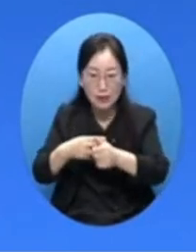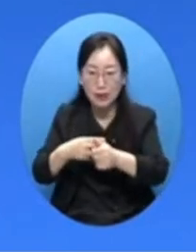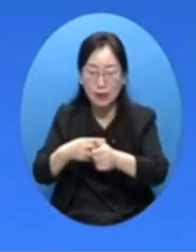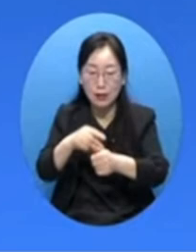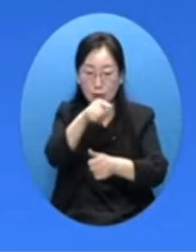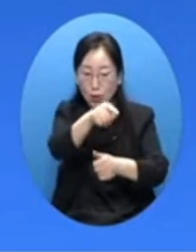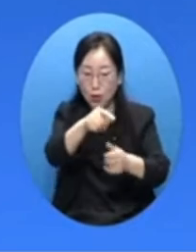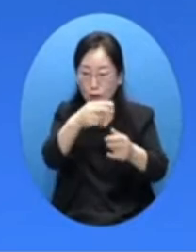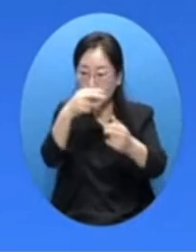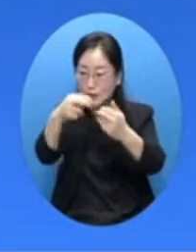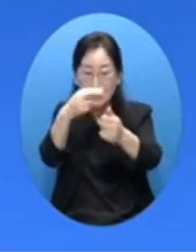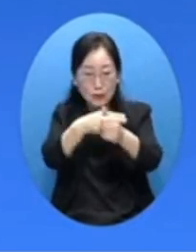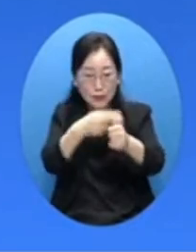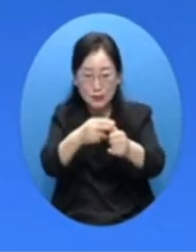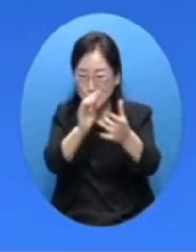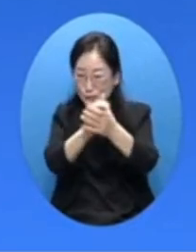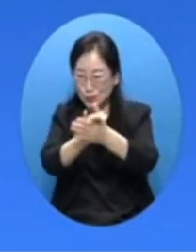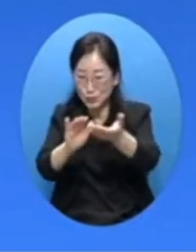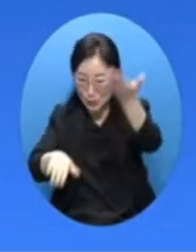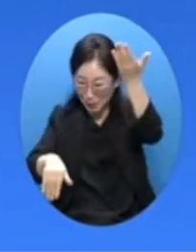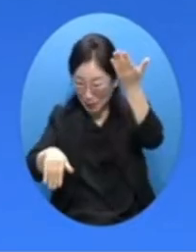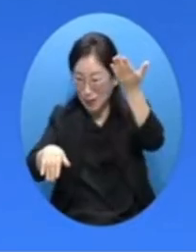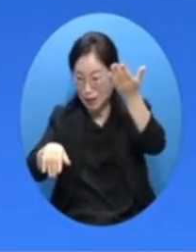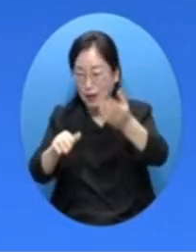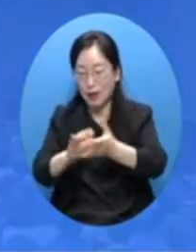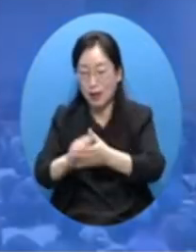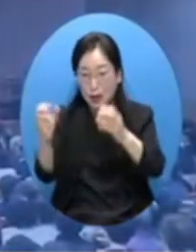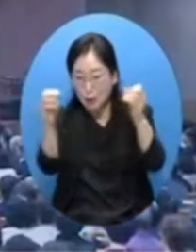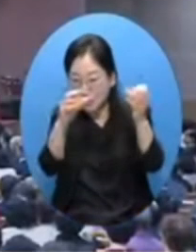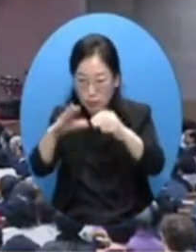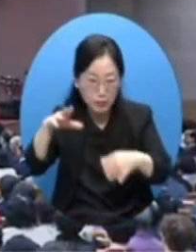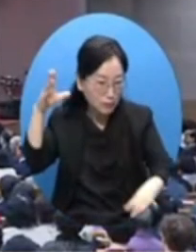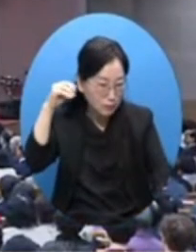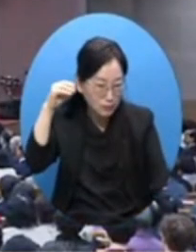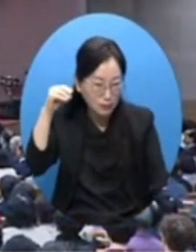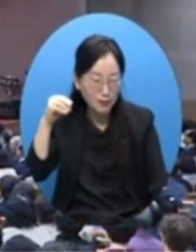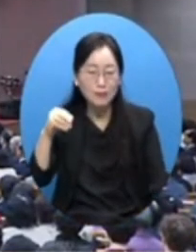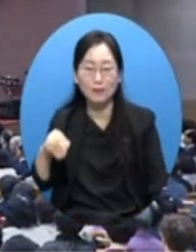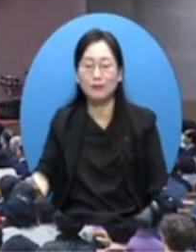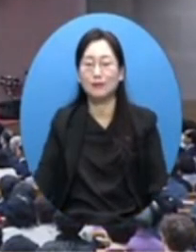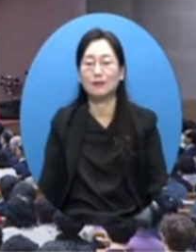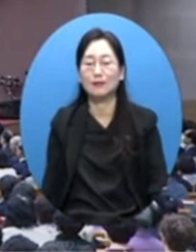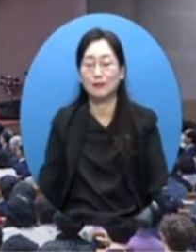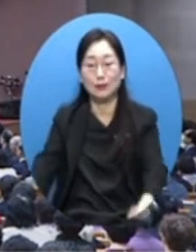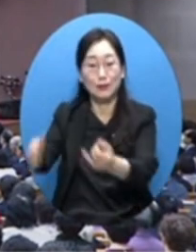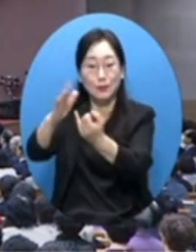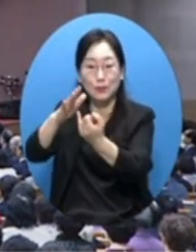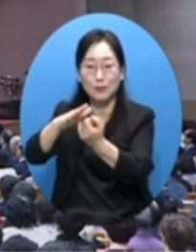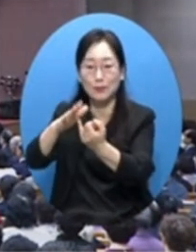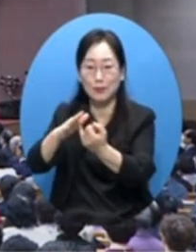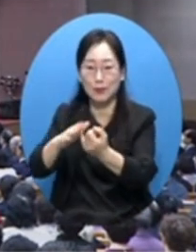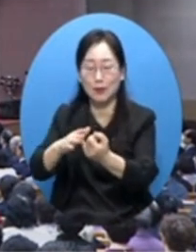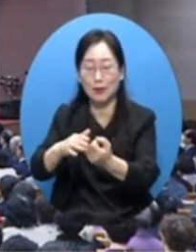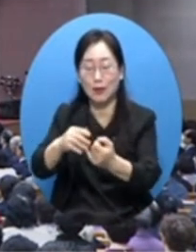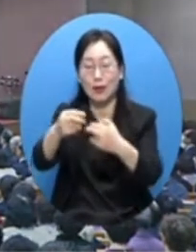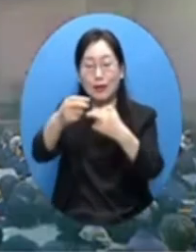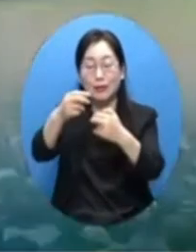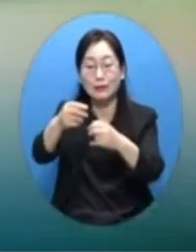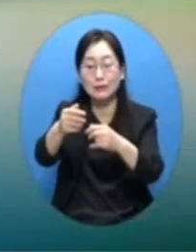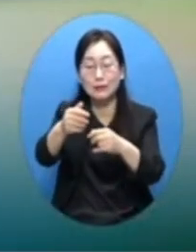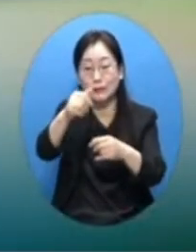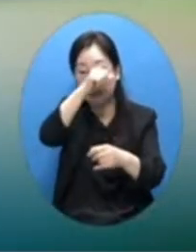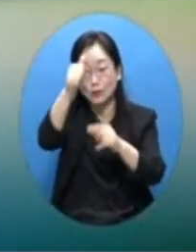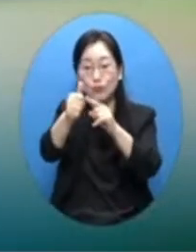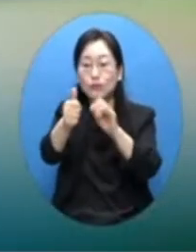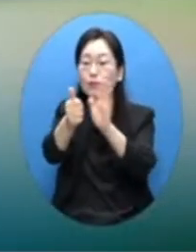의사 친구하고 이야기를 나누게 된 걸 듣고 그 소녀가 윤 원장에게 물었습니다.